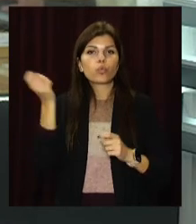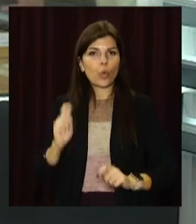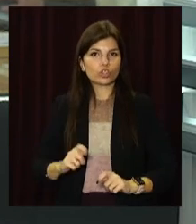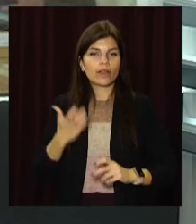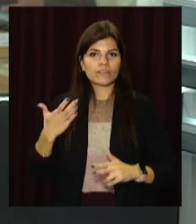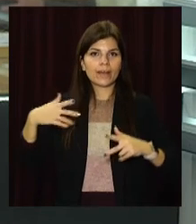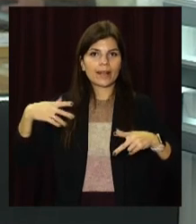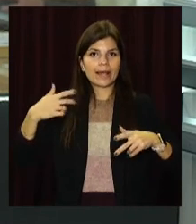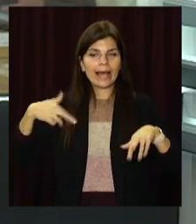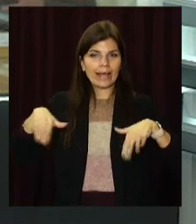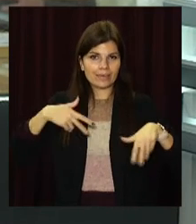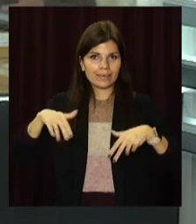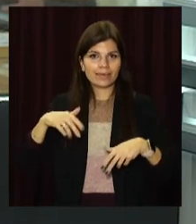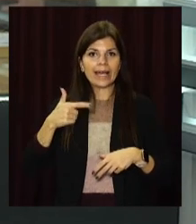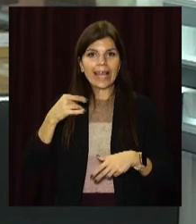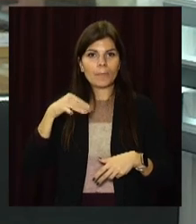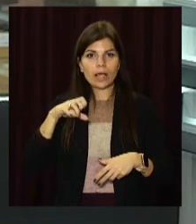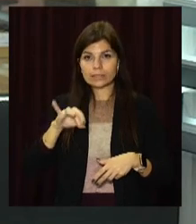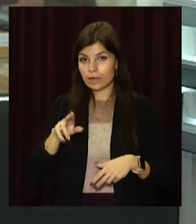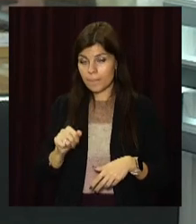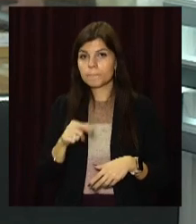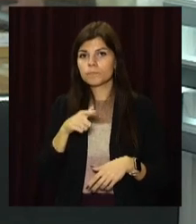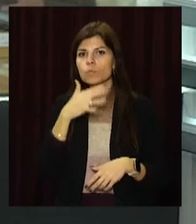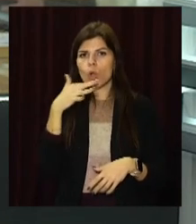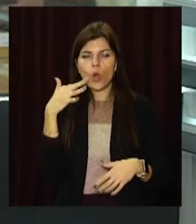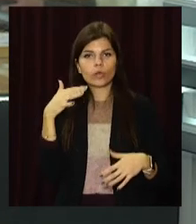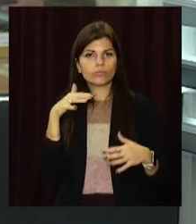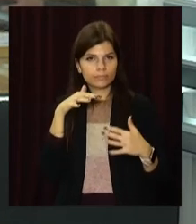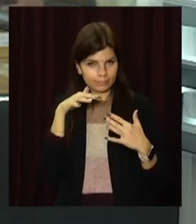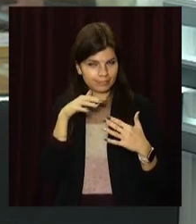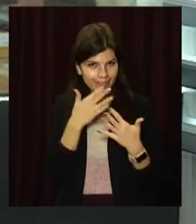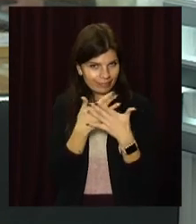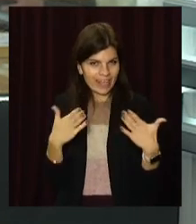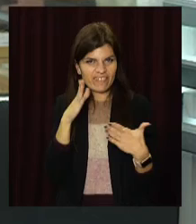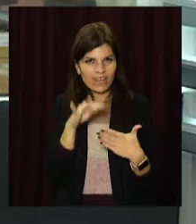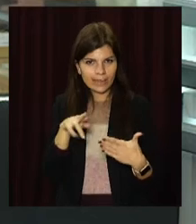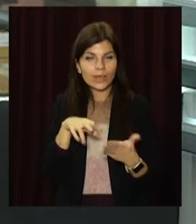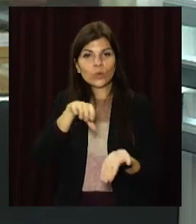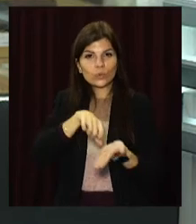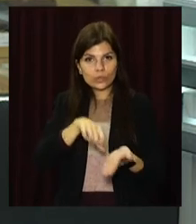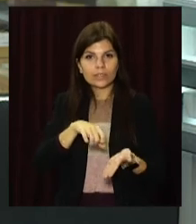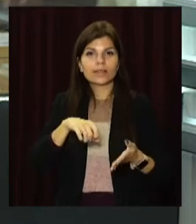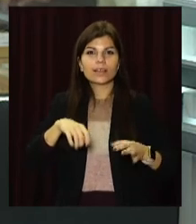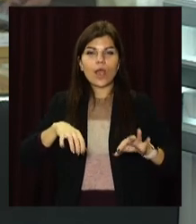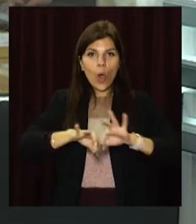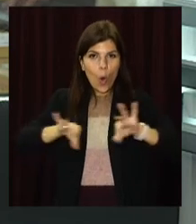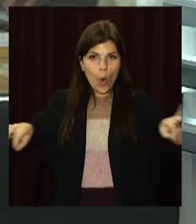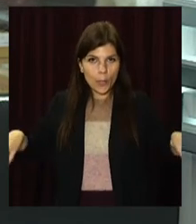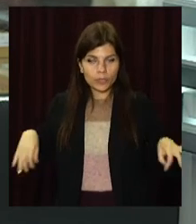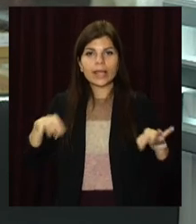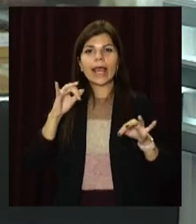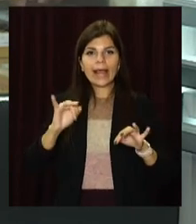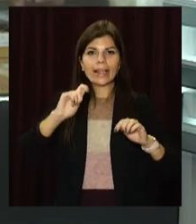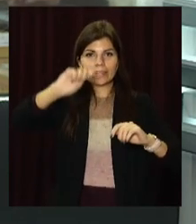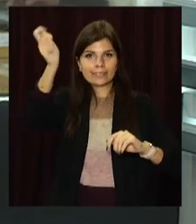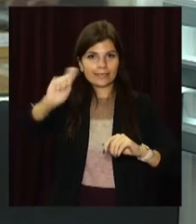«Дніпро Грейс». На змаганнях вона тріумфувала в багатоборстві та в особистих видах – в правах з обручем і стрічкою. На святі краси